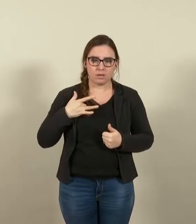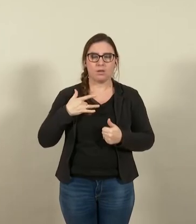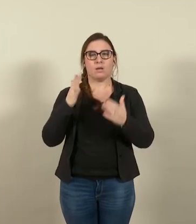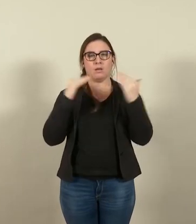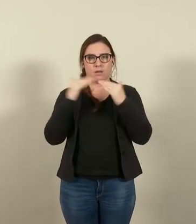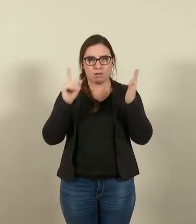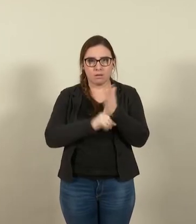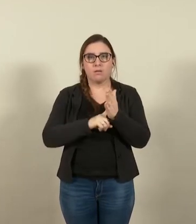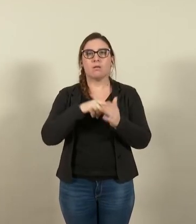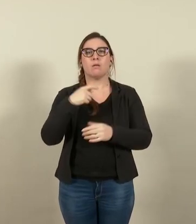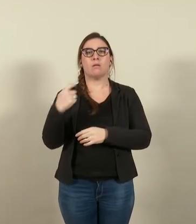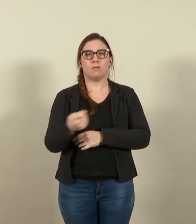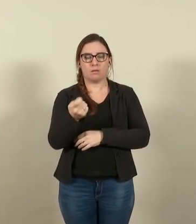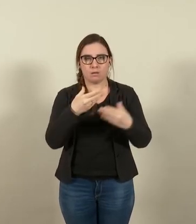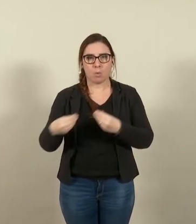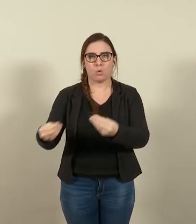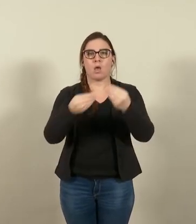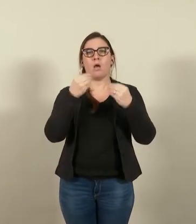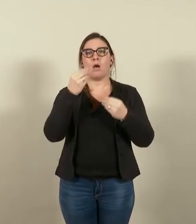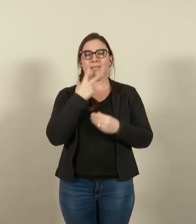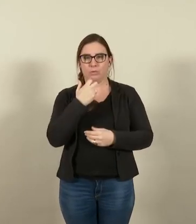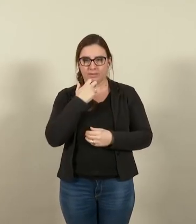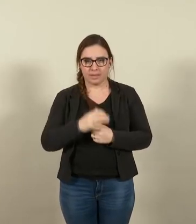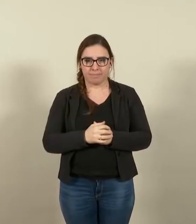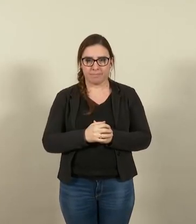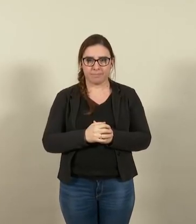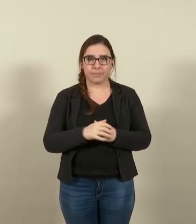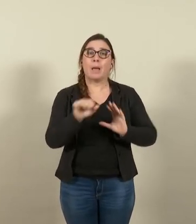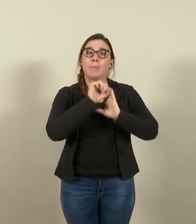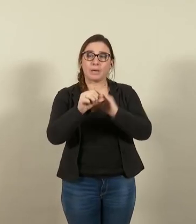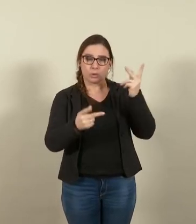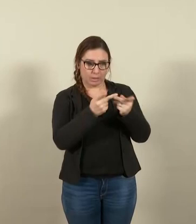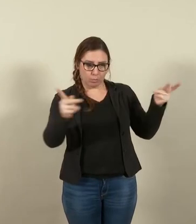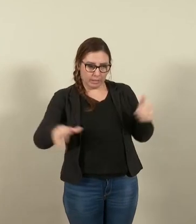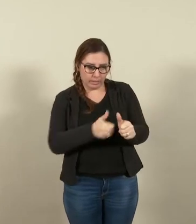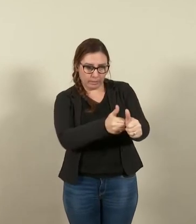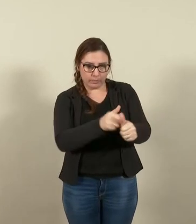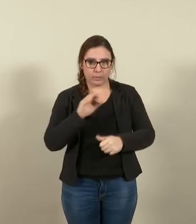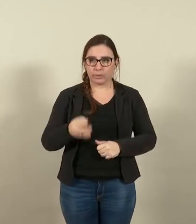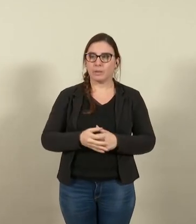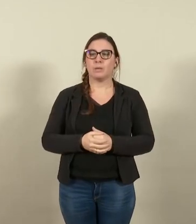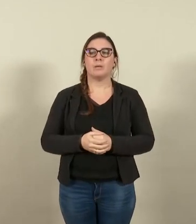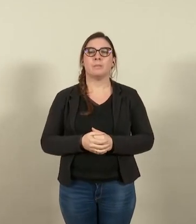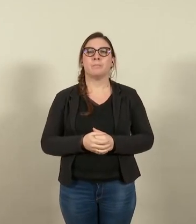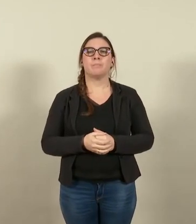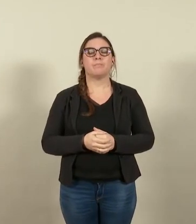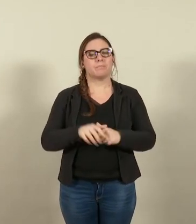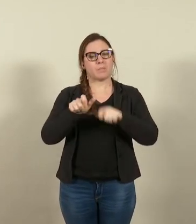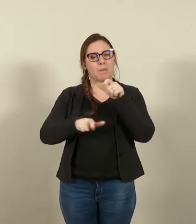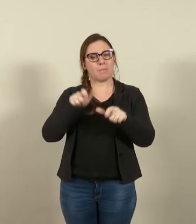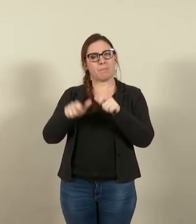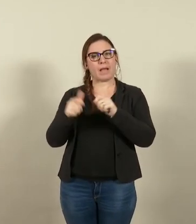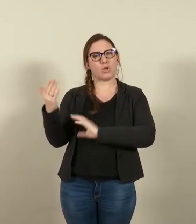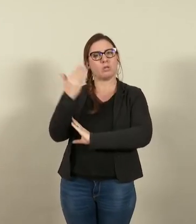droits l'éducation populaire et la citoyenneté l'accompagnement des publics prioritaires et évidemment ces personnalités